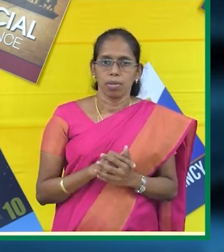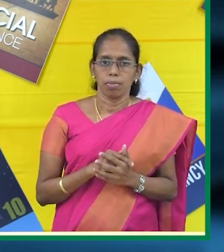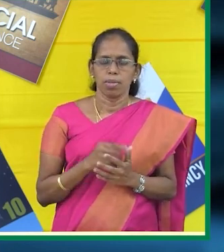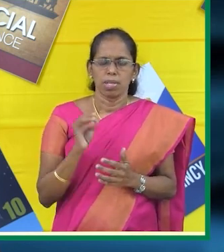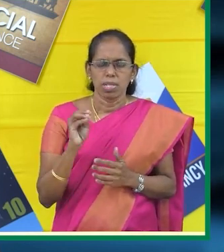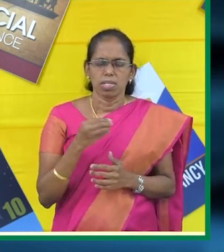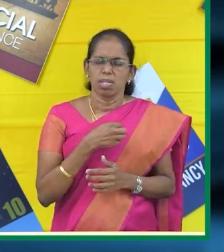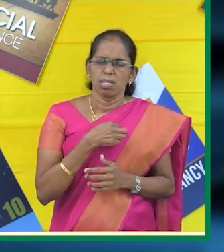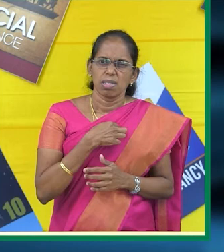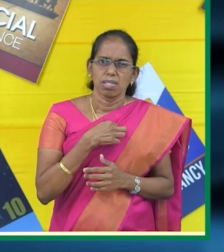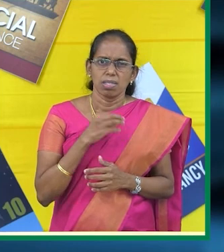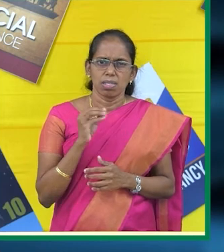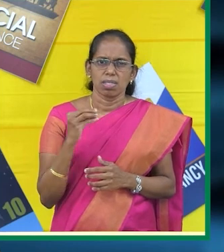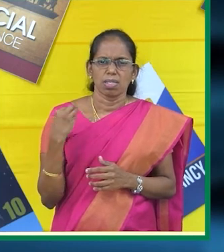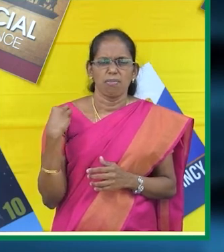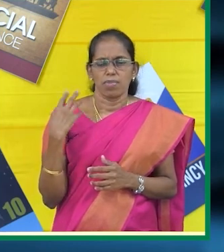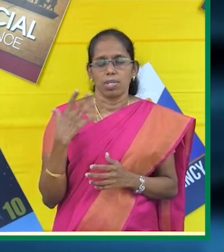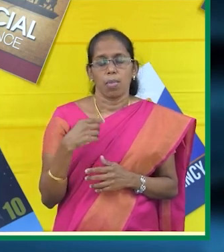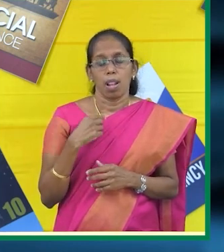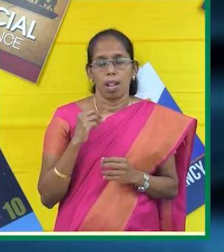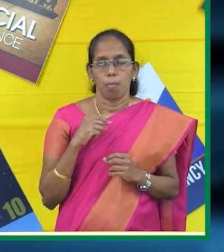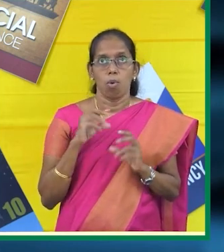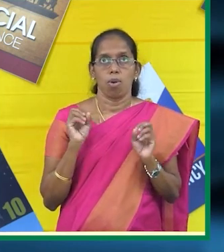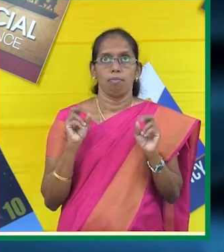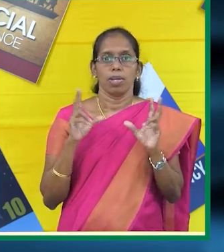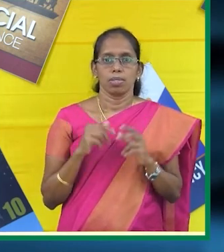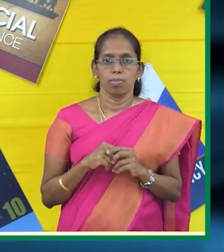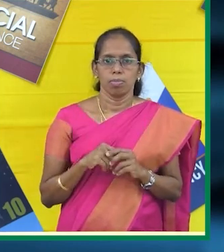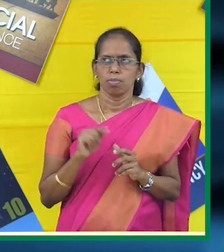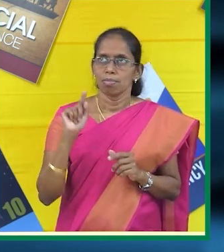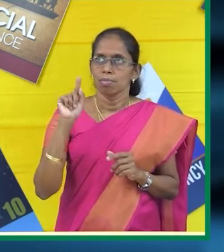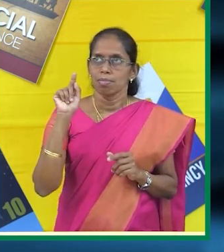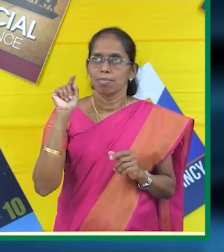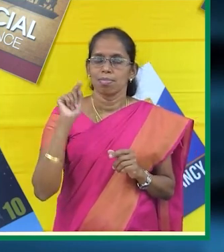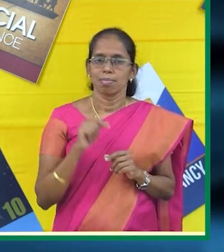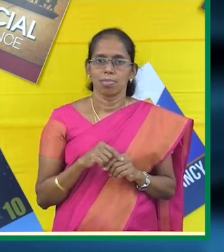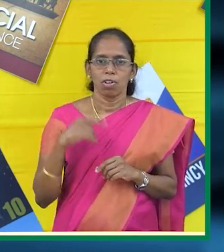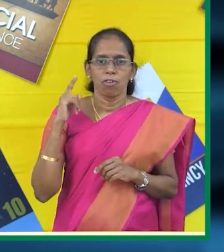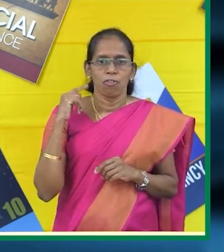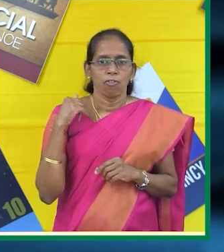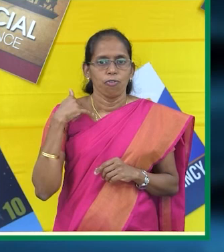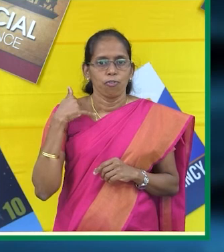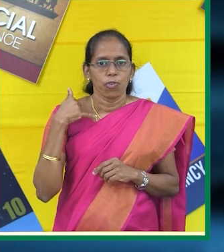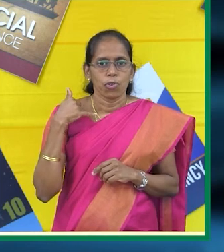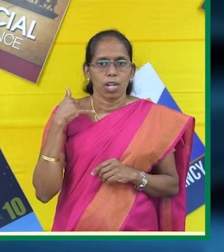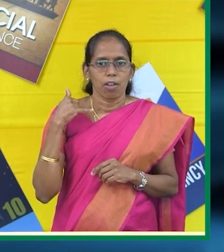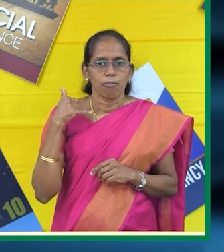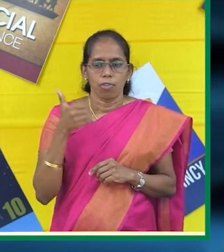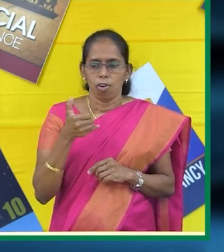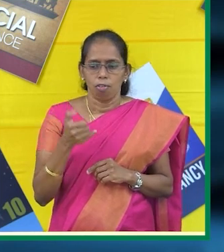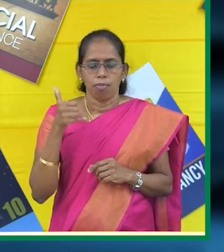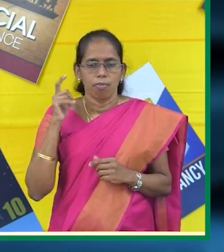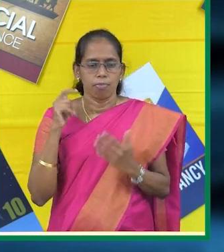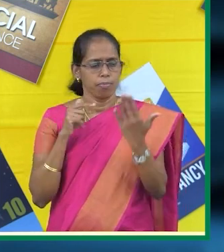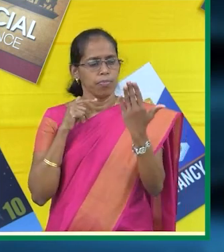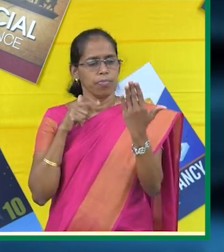லிட்டில் அன்கம்ஃபர்டபுள் மூட். ஹீ ஸ்விட்சஸ் ஆன் ஹிஸ் ஃபோனோ டெலஃபோன் டு டாக் டு ஹிஸ் வைஃப் ஹூ